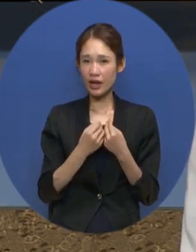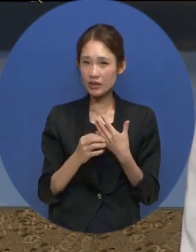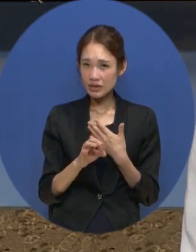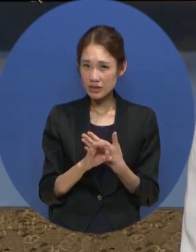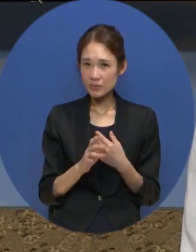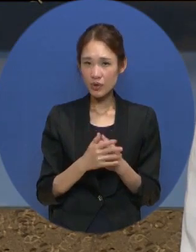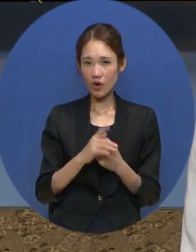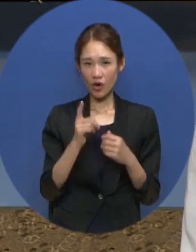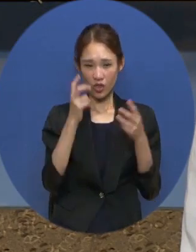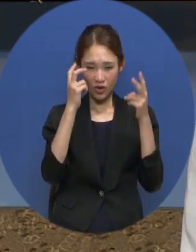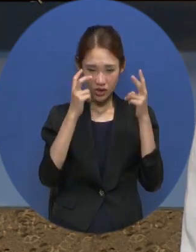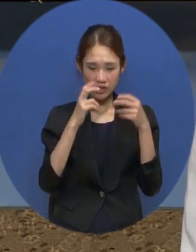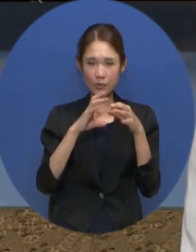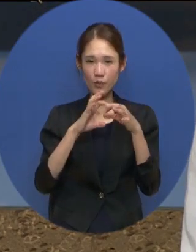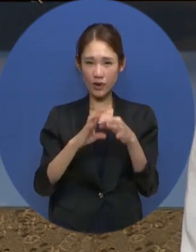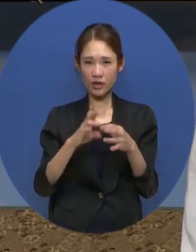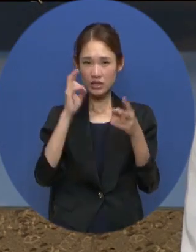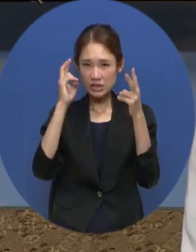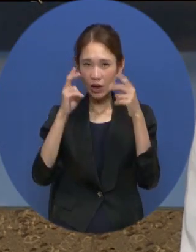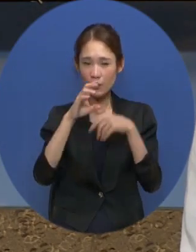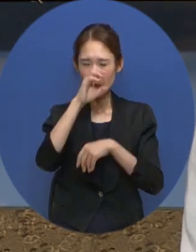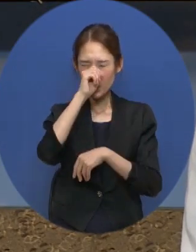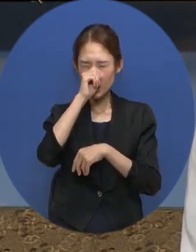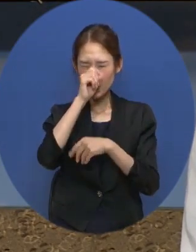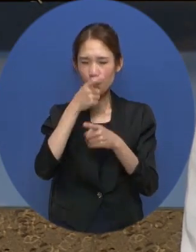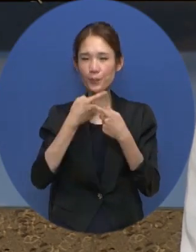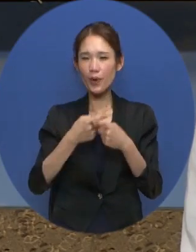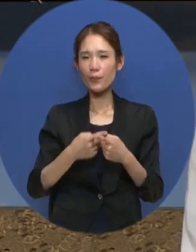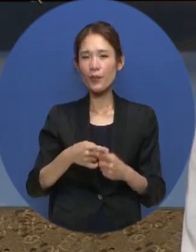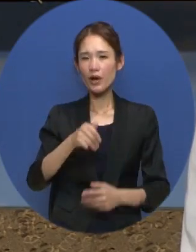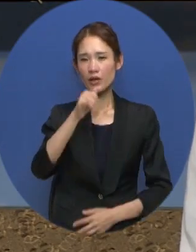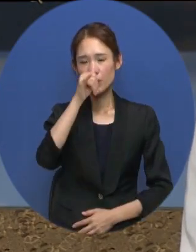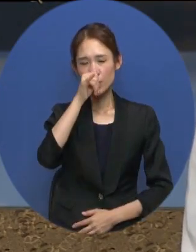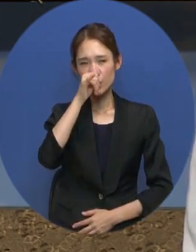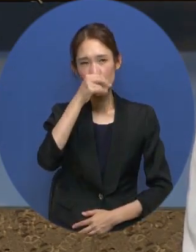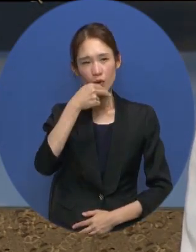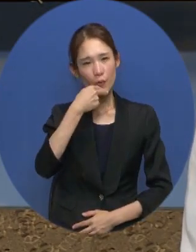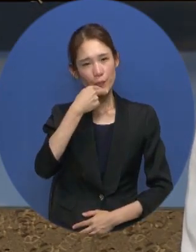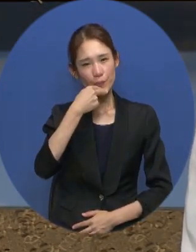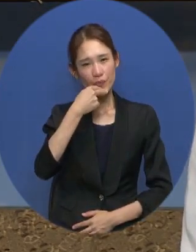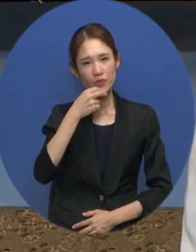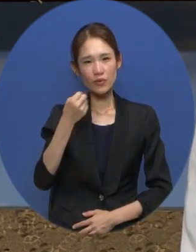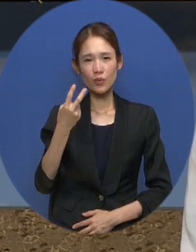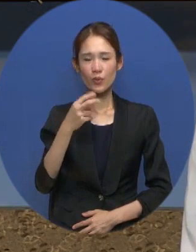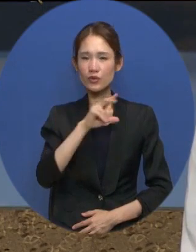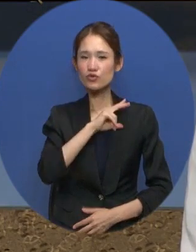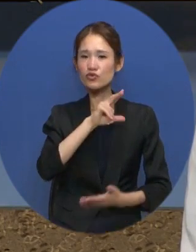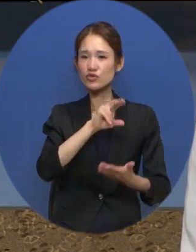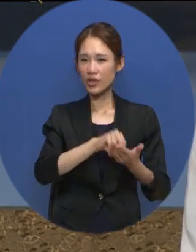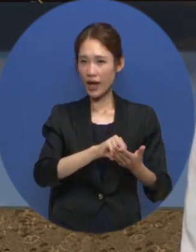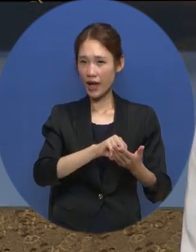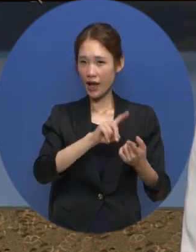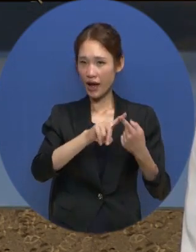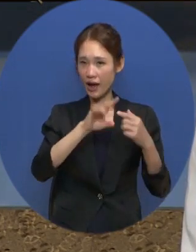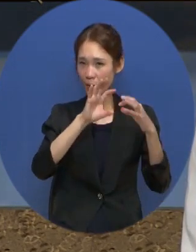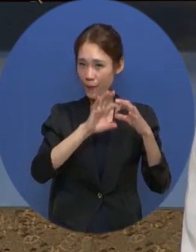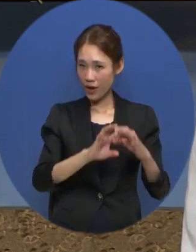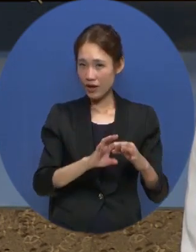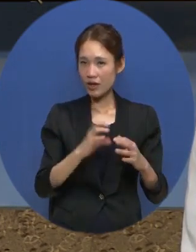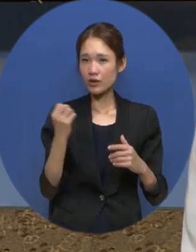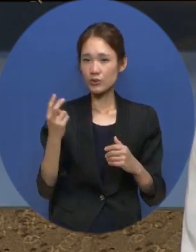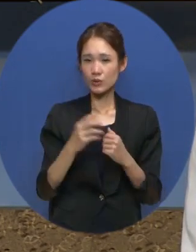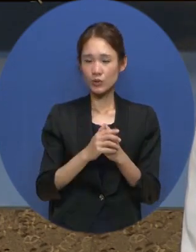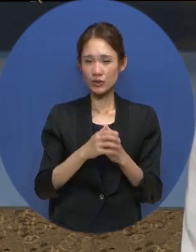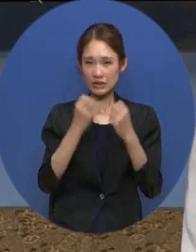그러니까 어떤 기업이면은 그 기업에 대한 어떤 좋은 어떤 평판이 오고 가는지, 아니면 어떤 주제들이 오고 가는지, 그리고